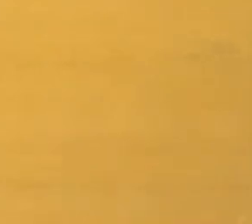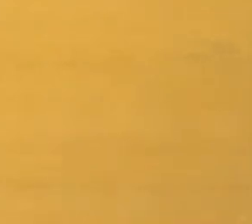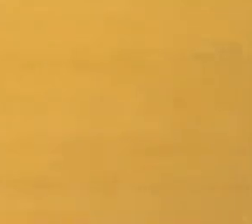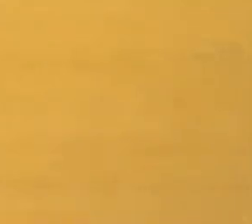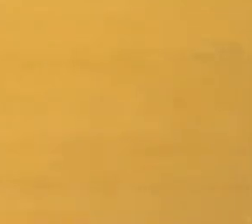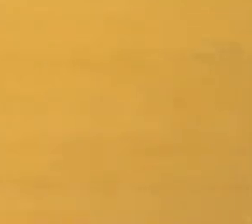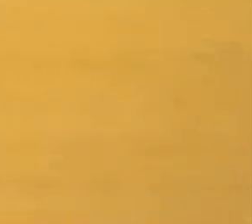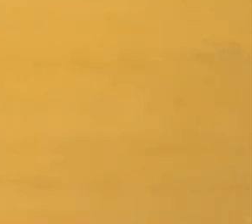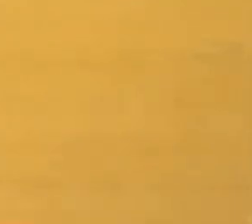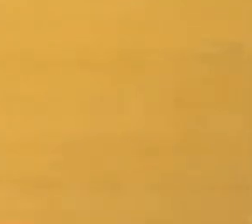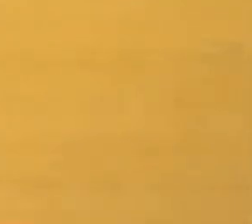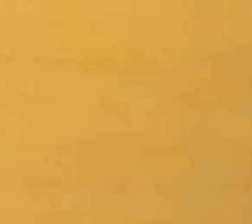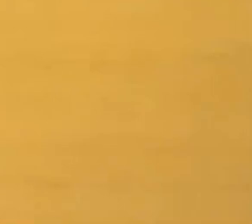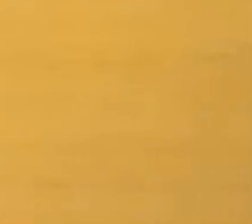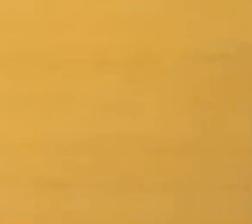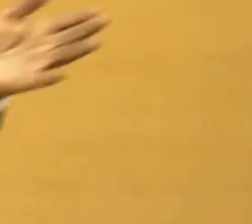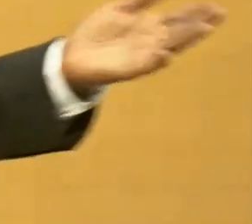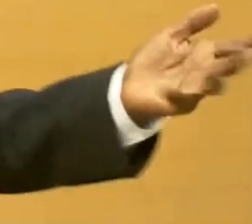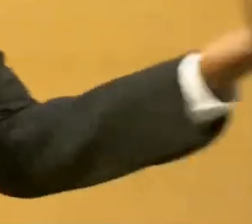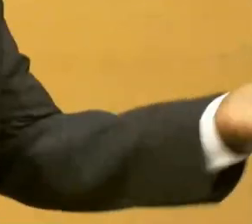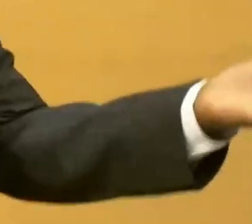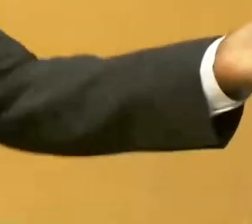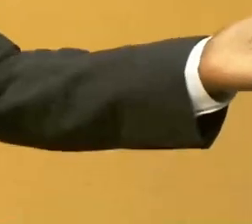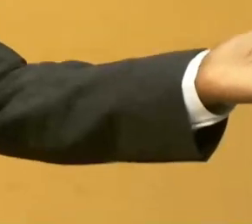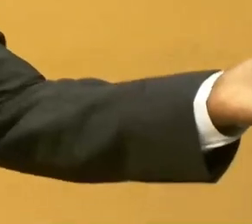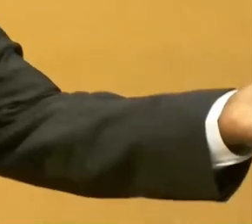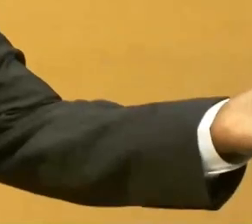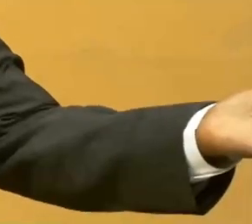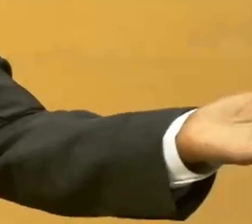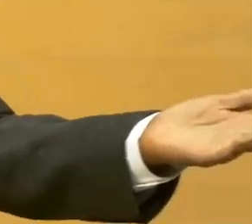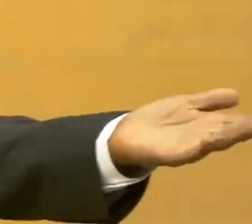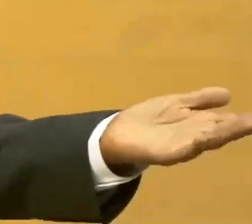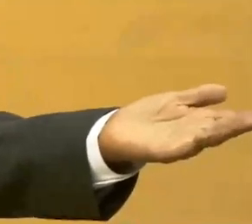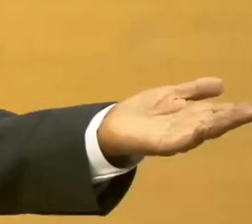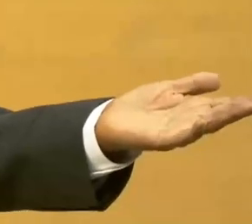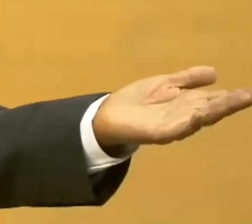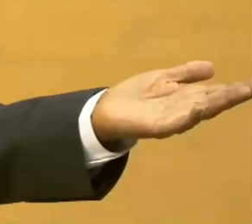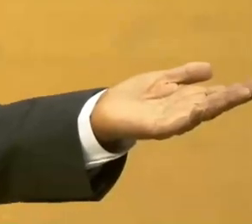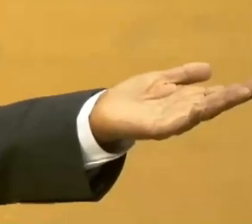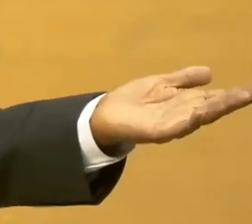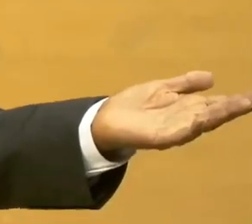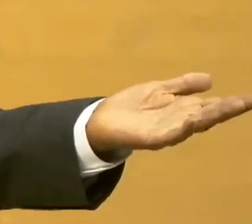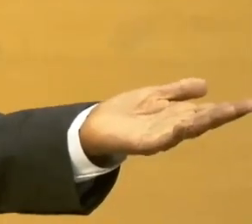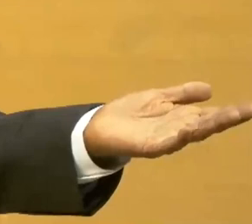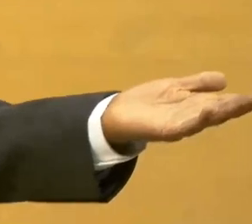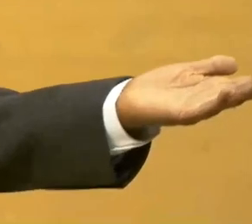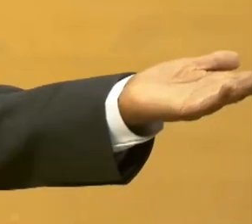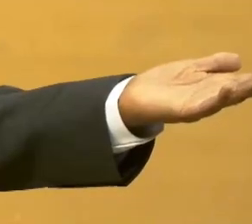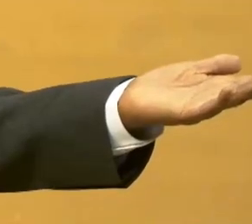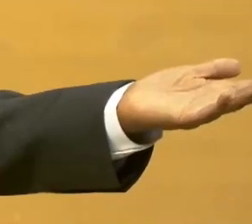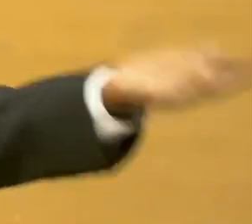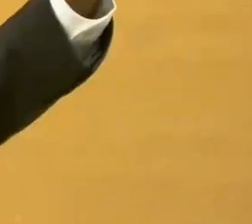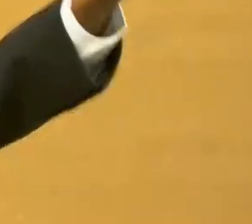le canari renversé là. Elle dit, oui. J'ai dit, d'accord. Regarde ce que ton Dieu a fait à ton enfant,